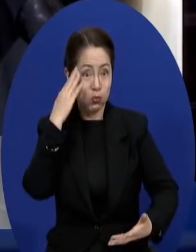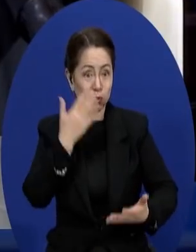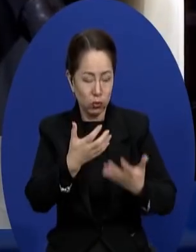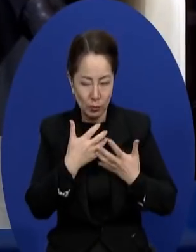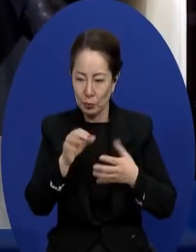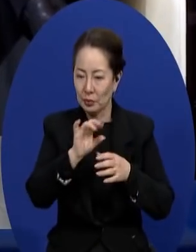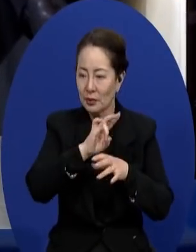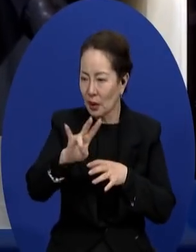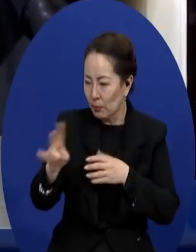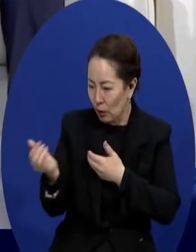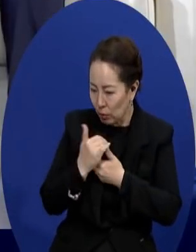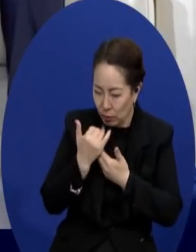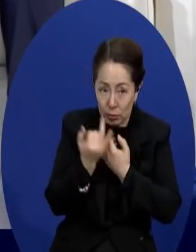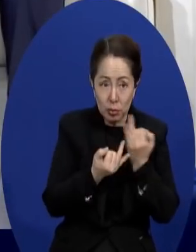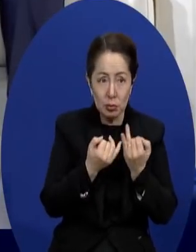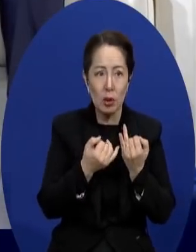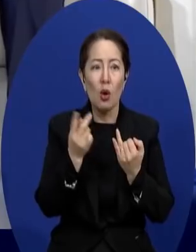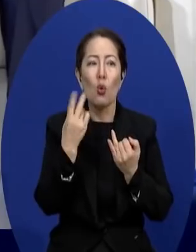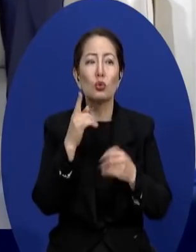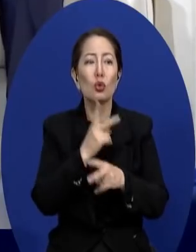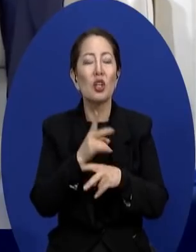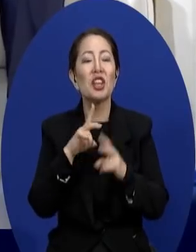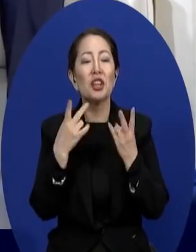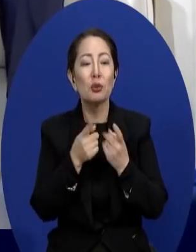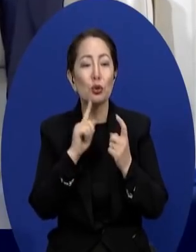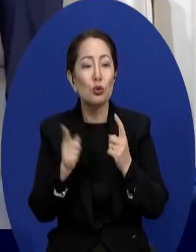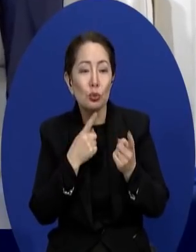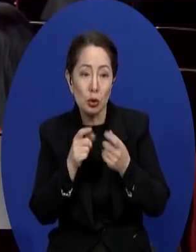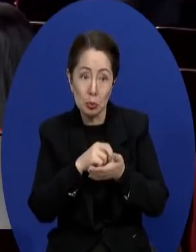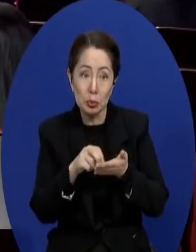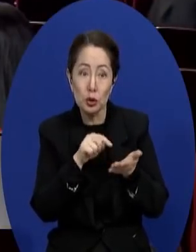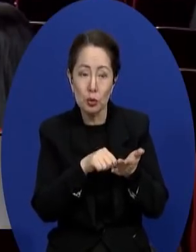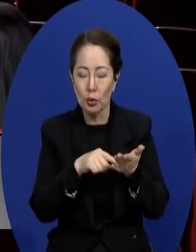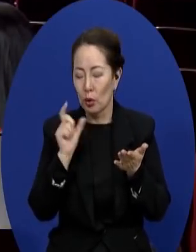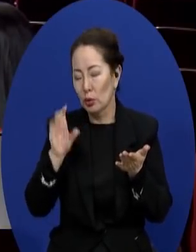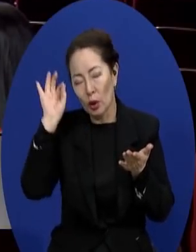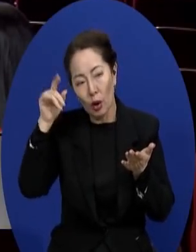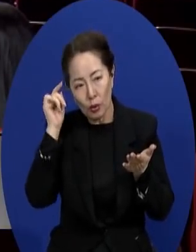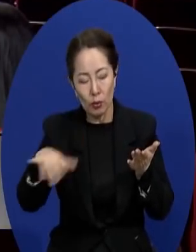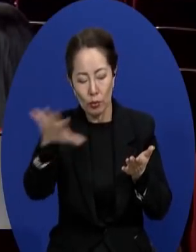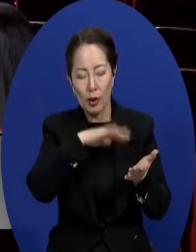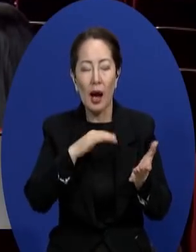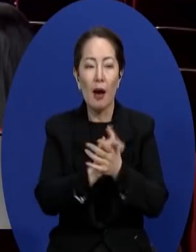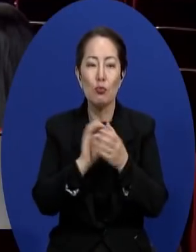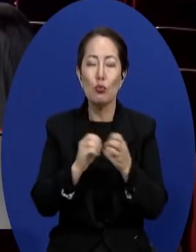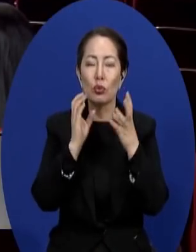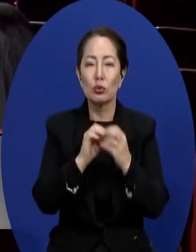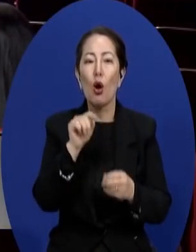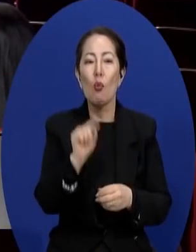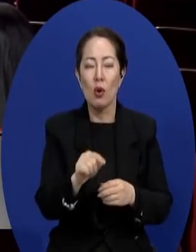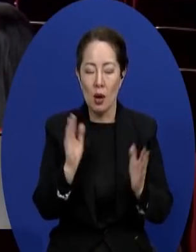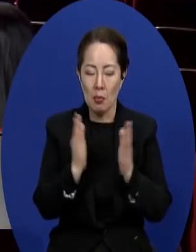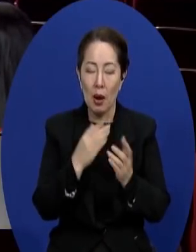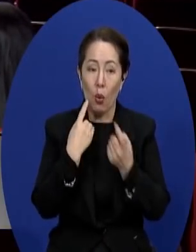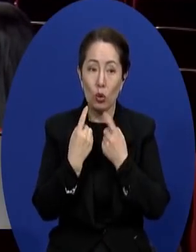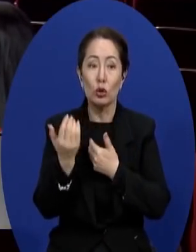чадсан. Үндсэн хууль бол нийгмийн зөвшөлтслийн баримт бичиг болсон ард түмний оюун санааны хамтын бүтээл гэж эрдэм шинжилгээний баг